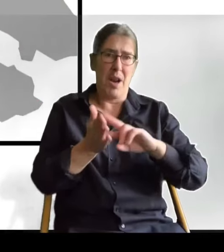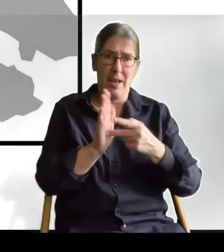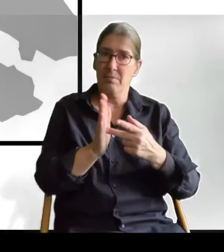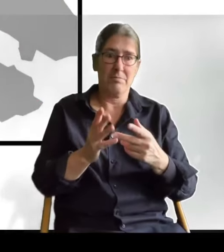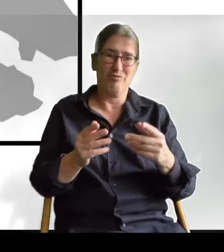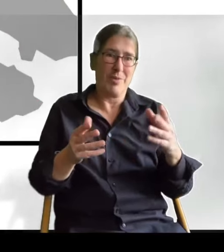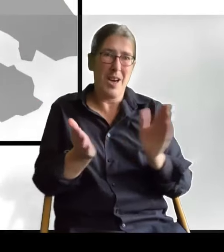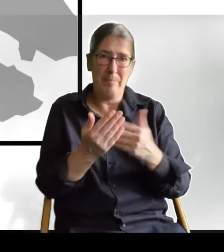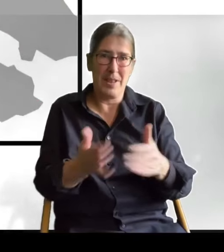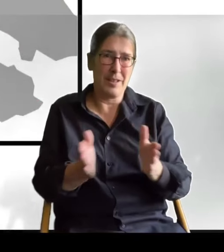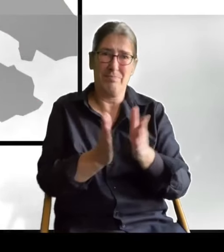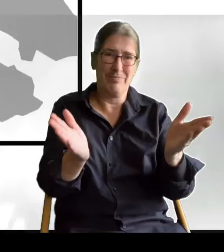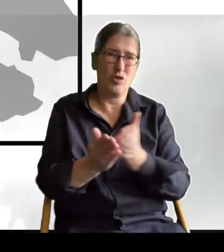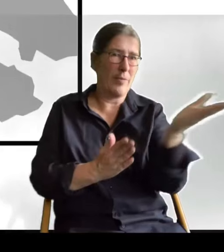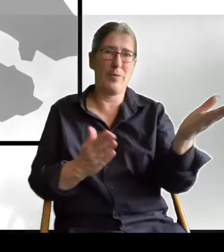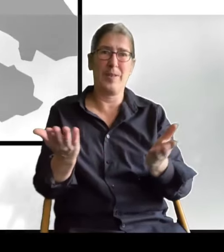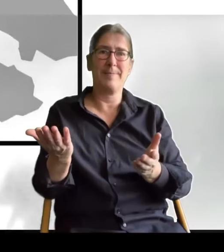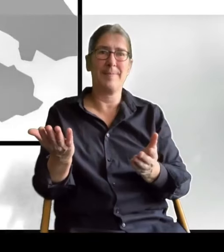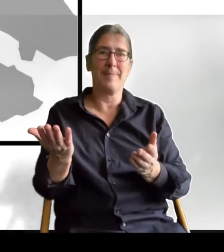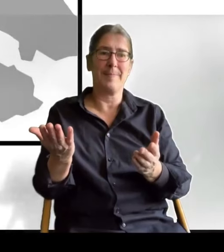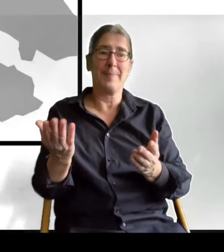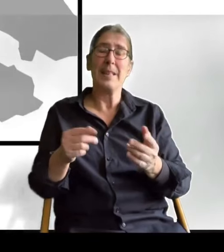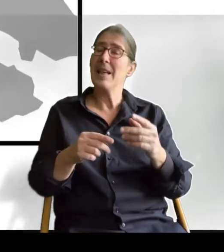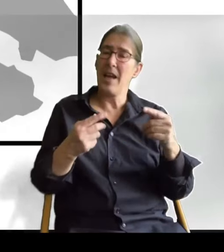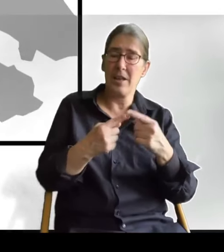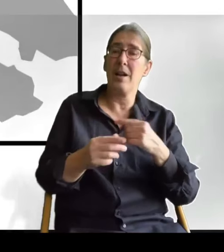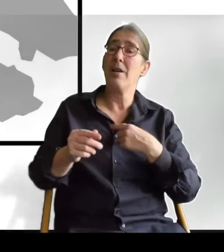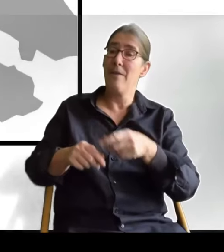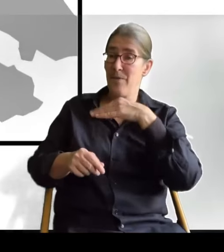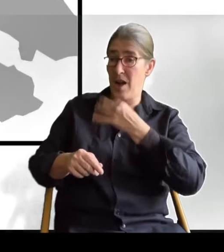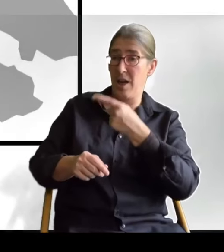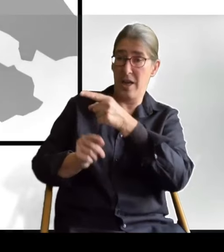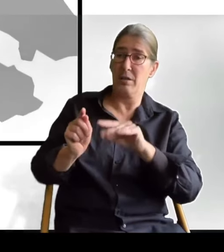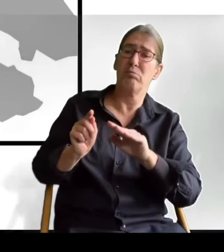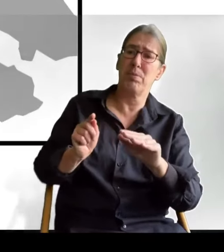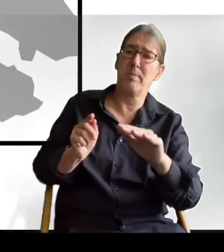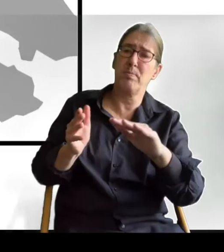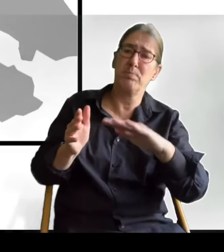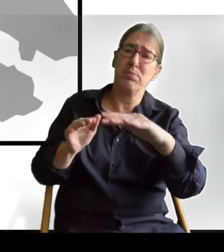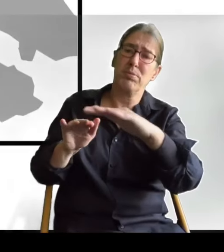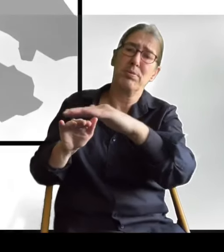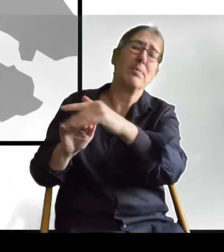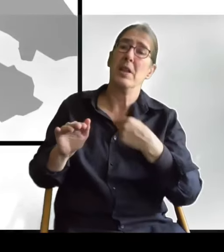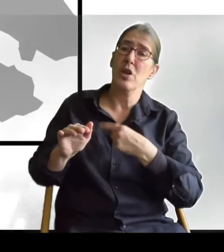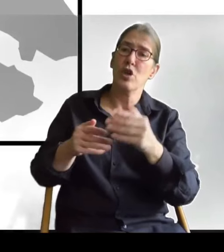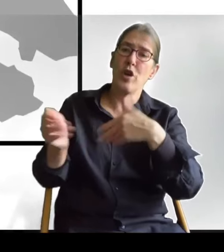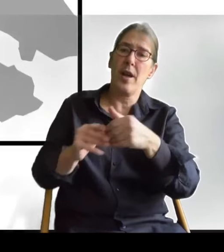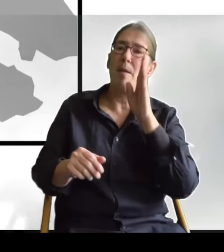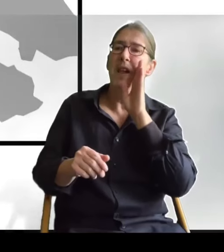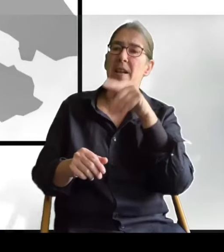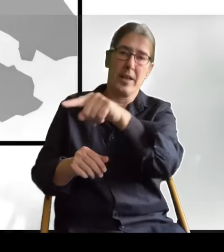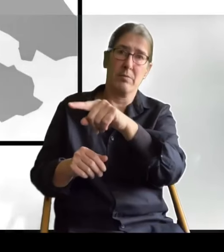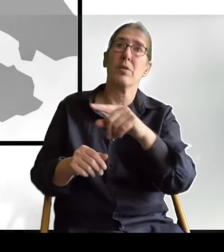geht aber nicht auf im gegenteil auf dem vormarsch nach frankreich durchqueren die deutschen truppen das neutrale belgien das